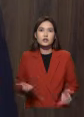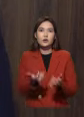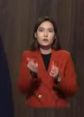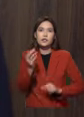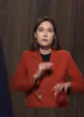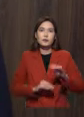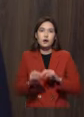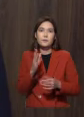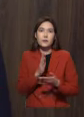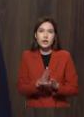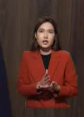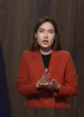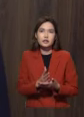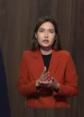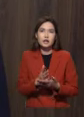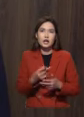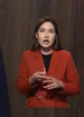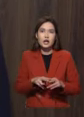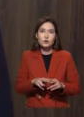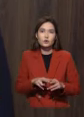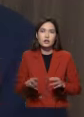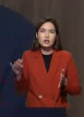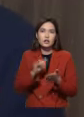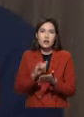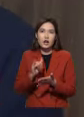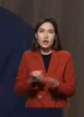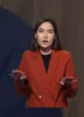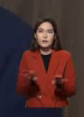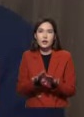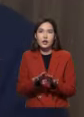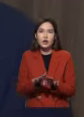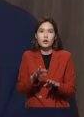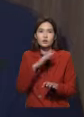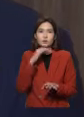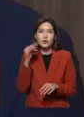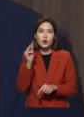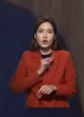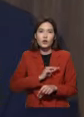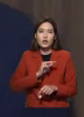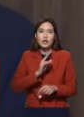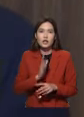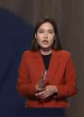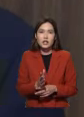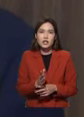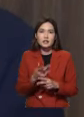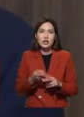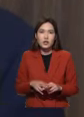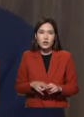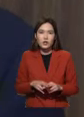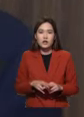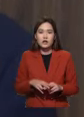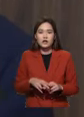жатырмыз. Енді жаңа технологиялар Джипон сияқты 5000 абонент Джипонмен қосылған. Енді Джипон оптика